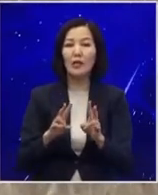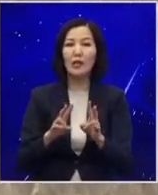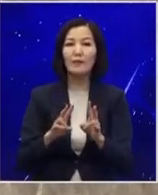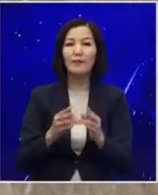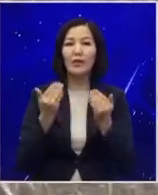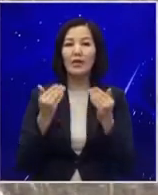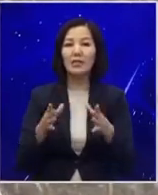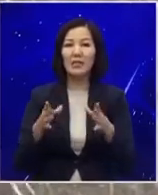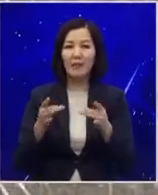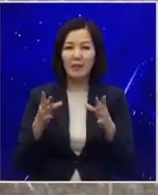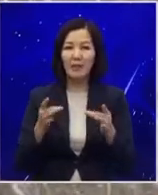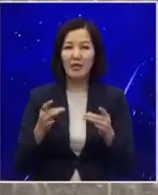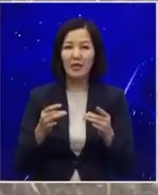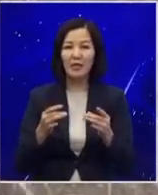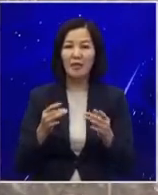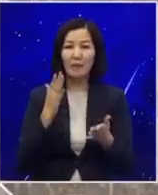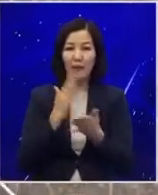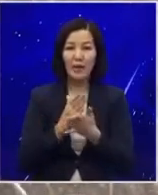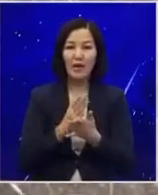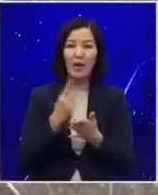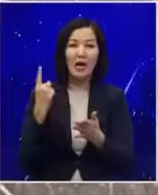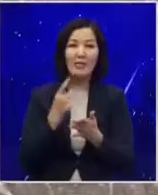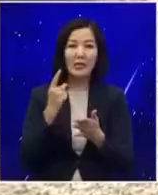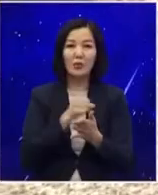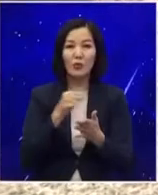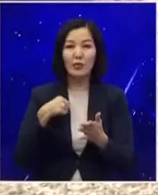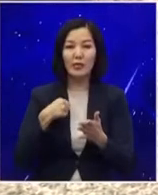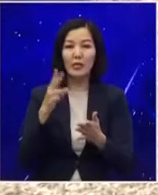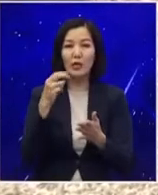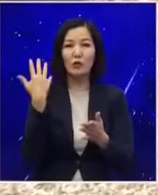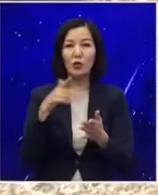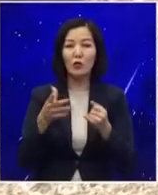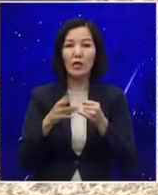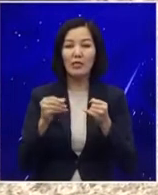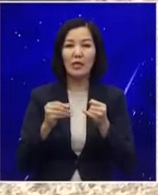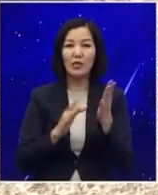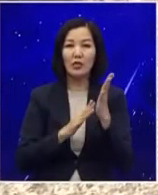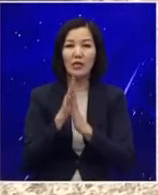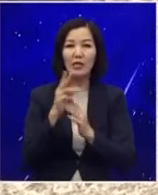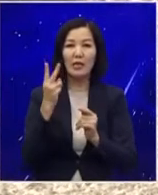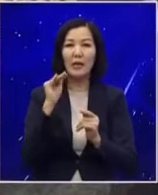топырағы дымқылдығын жібермепті. Шаруашылық өздеріне тиесілі 250 гектар шабындықтан